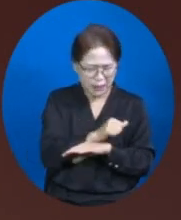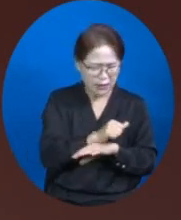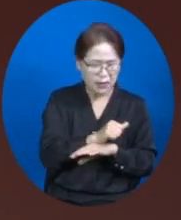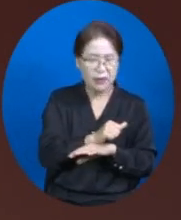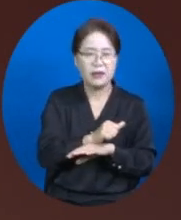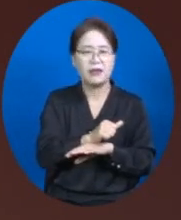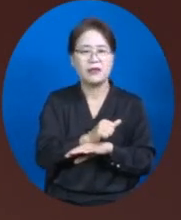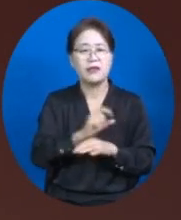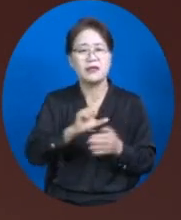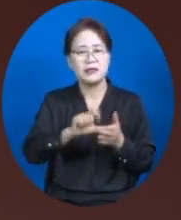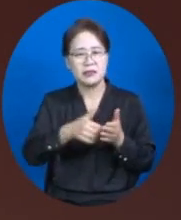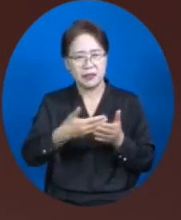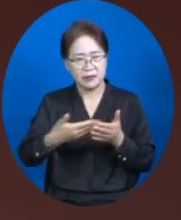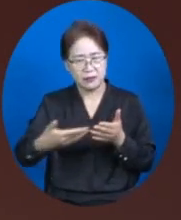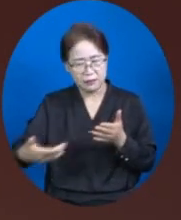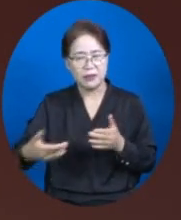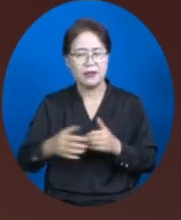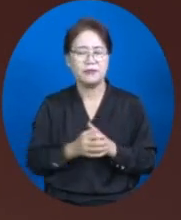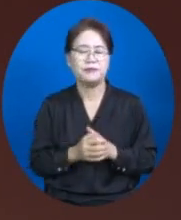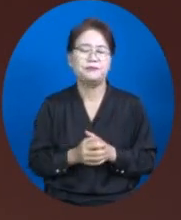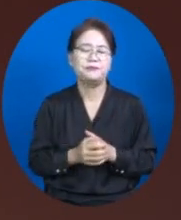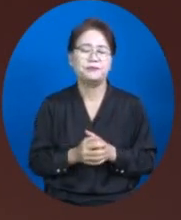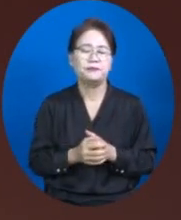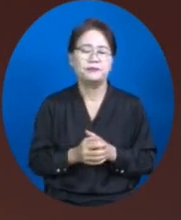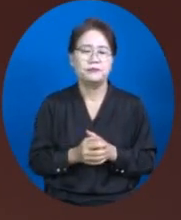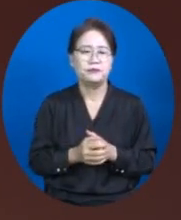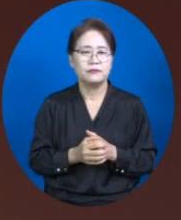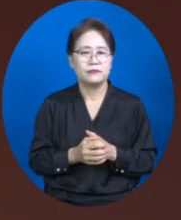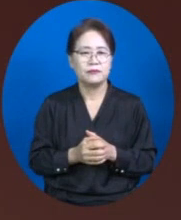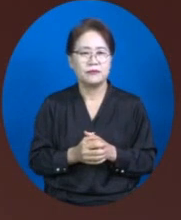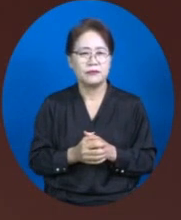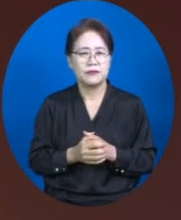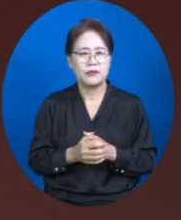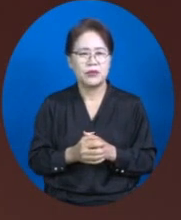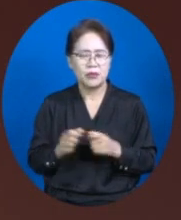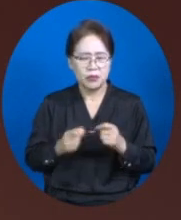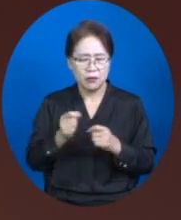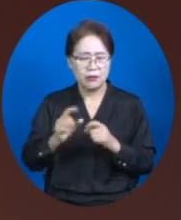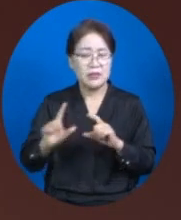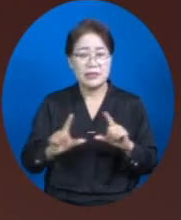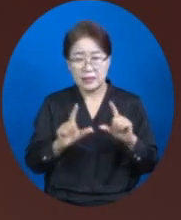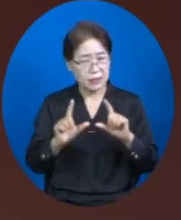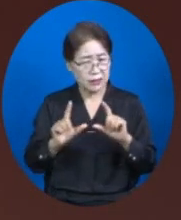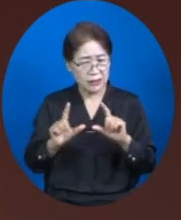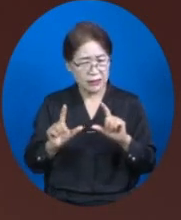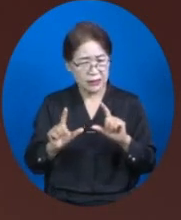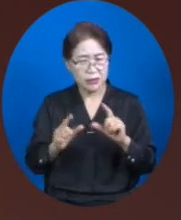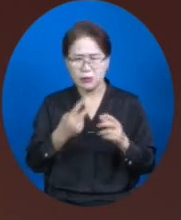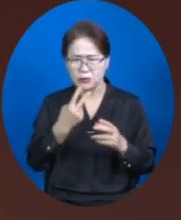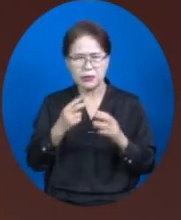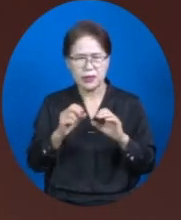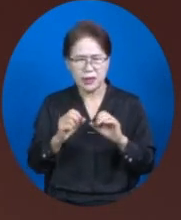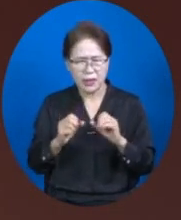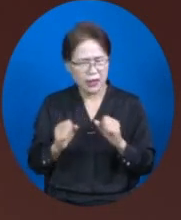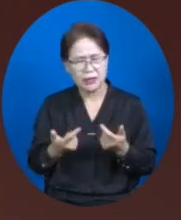존재입니다 이렇게 신속히 날아가는 존재입니다 영원히 사는 존재가 아니죠 자 이렇게 모세는요 하나님은